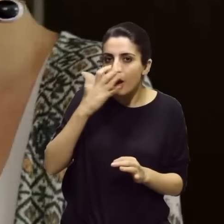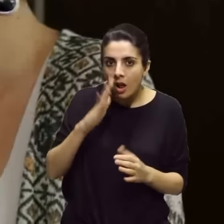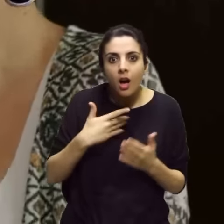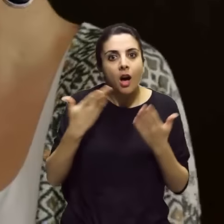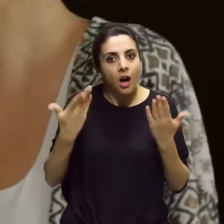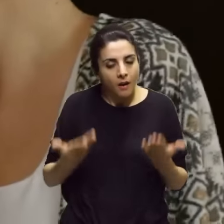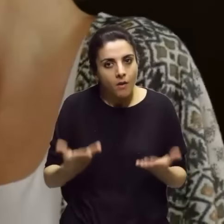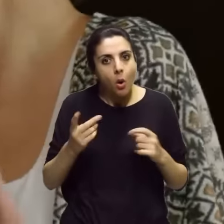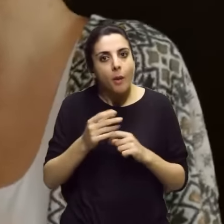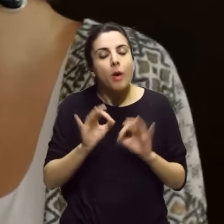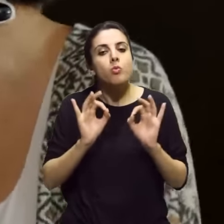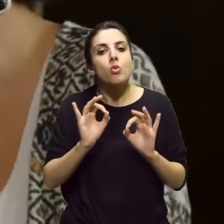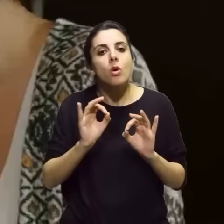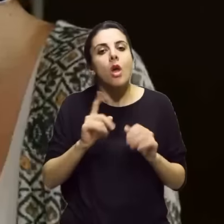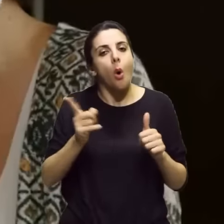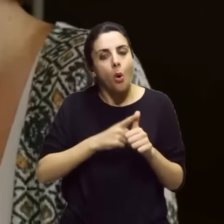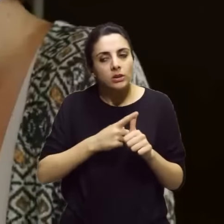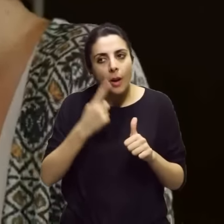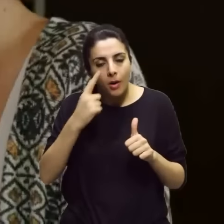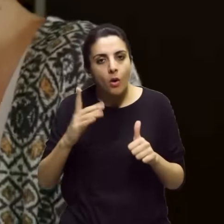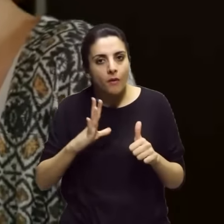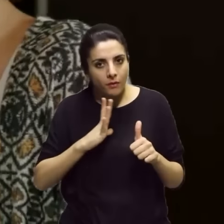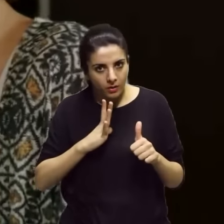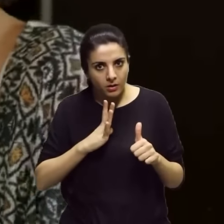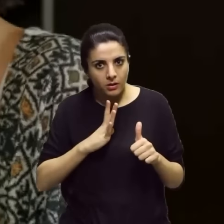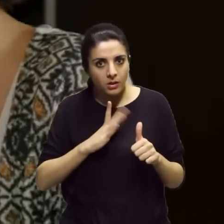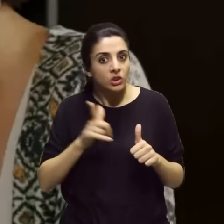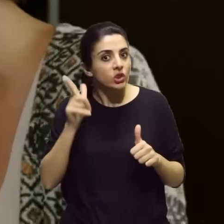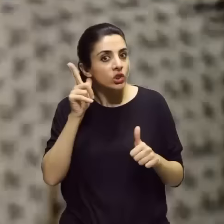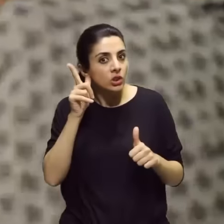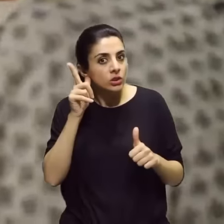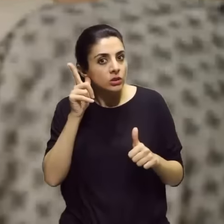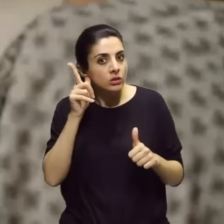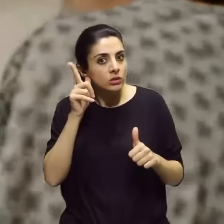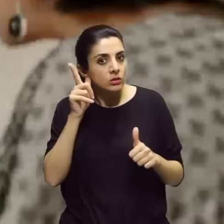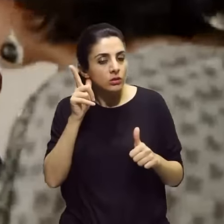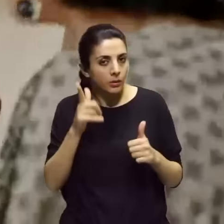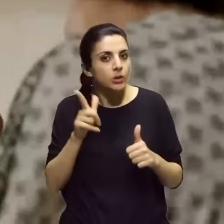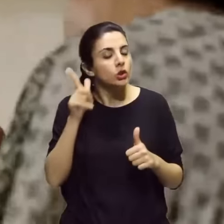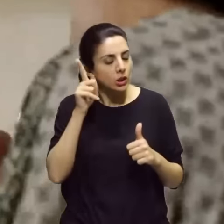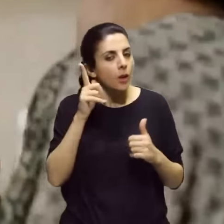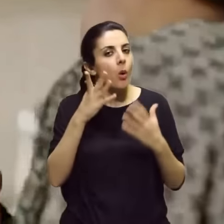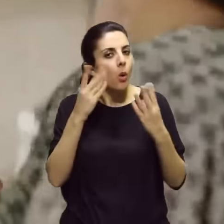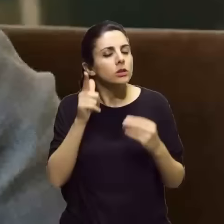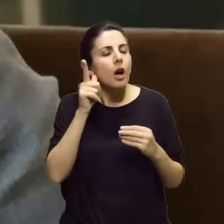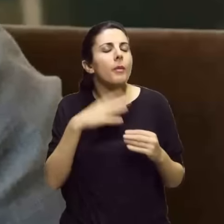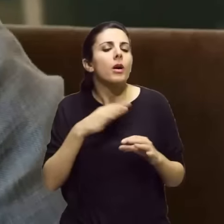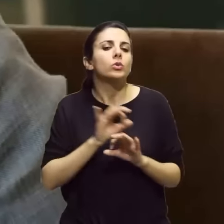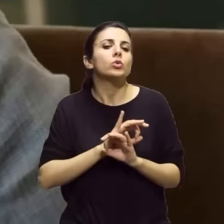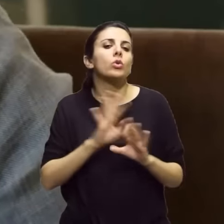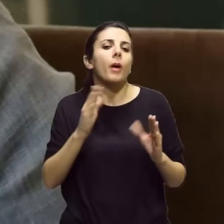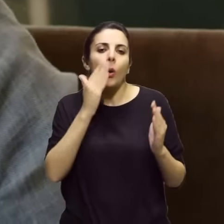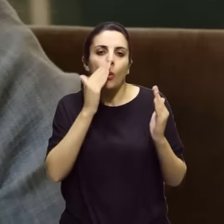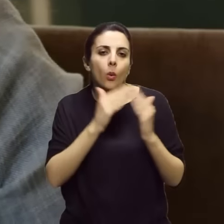Aa, tabii. Tabii Ömer Bey muhakkak size öncelik verecektir. Çarşamba? Ömer uygun diye işaret etti. Çarşamba bizim için